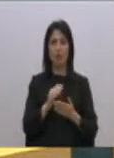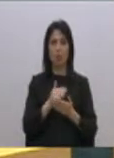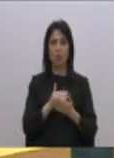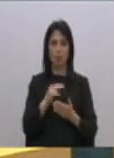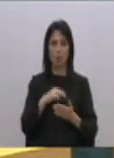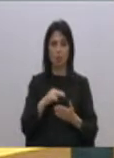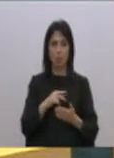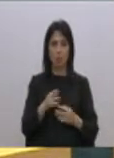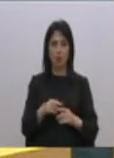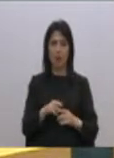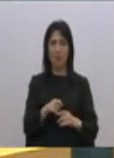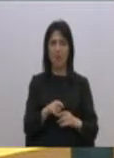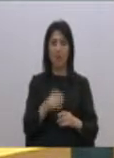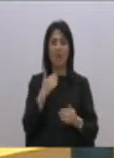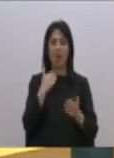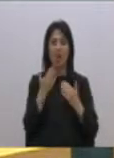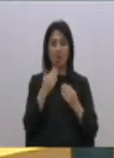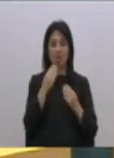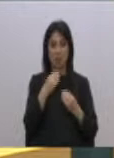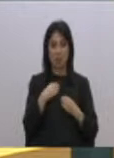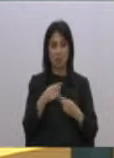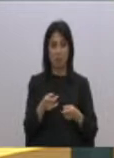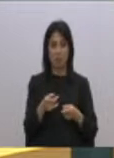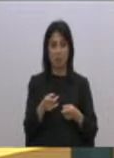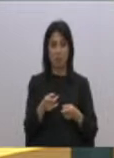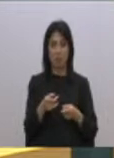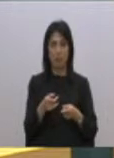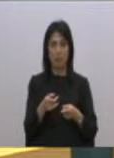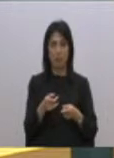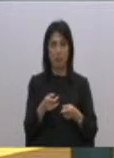იმას. Აი ეს კენჭის ხრა